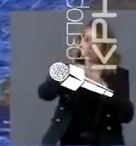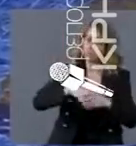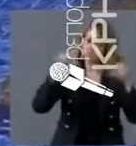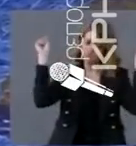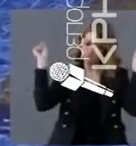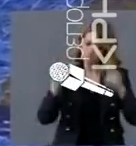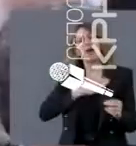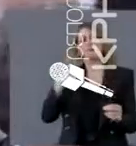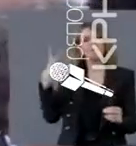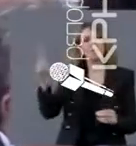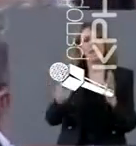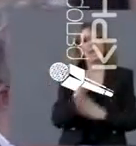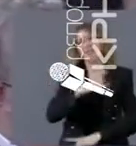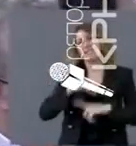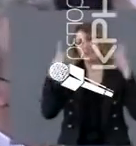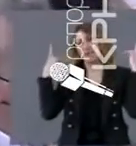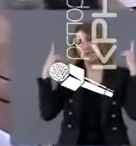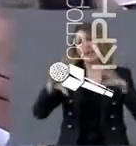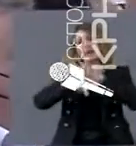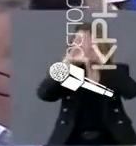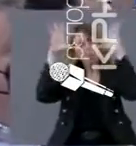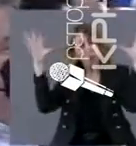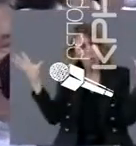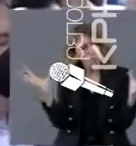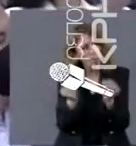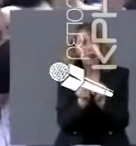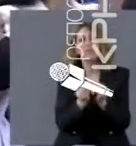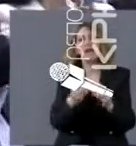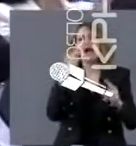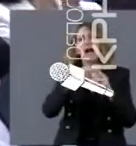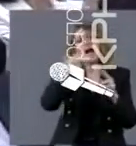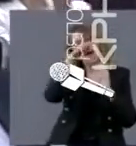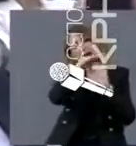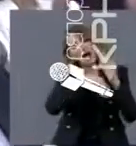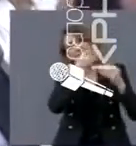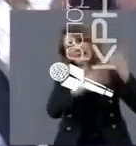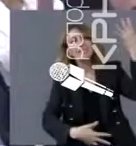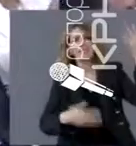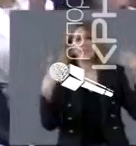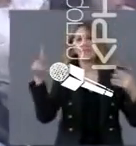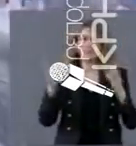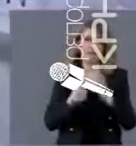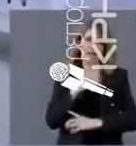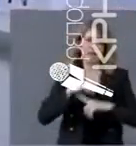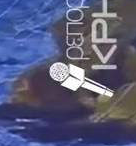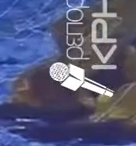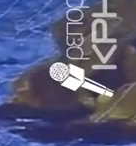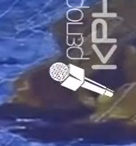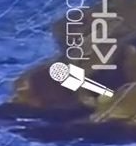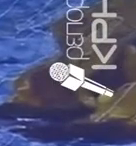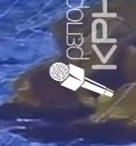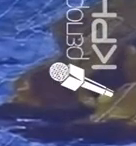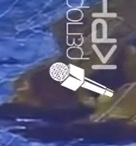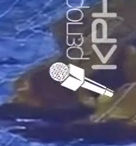μέρος του πολιτισμού της. Ενώ στο ερώτημα, τι θα έπρεπε να κάνει η Ελλάδα, απάντησε με τα λόγια του Ελευθέριου Βενιζέλου.